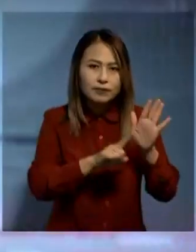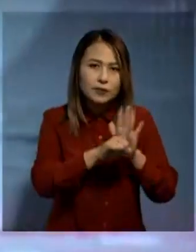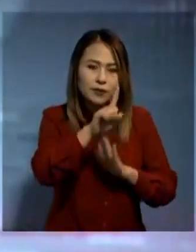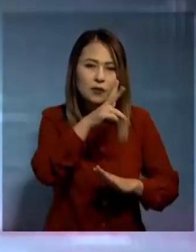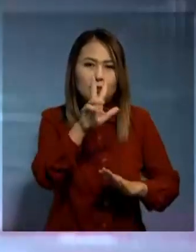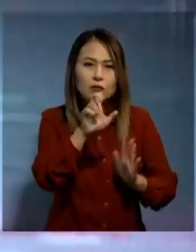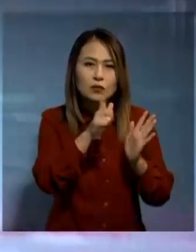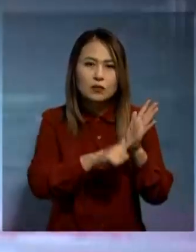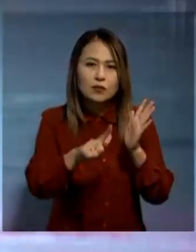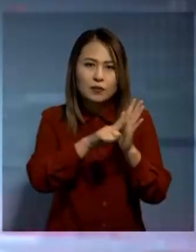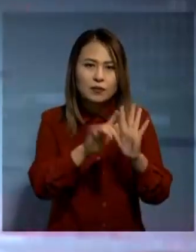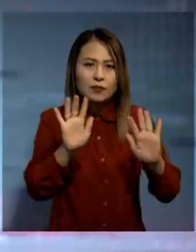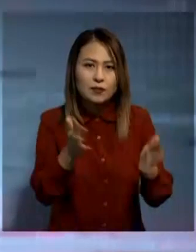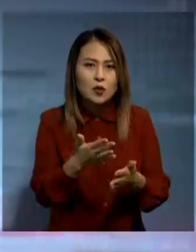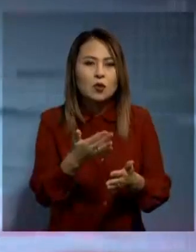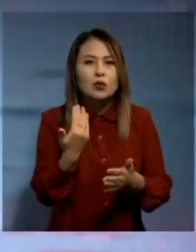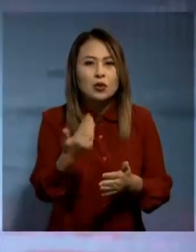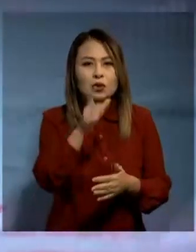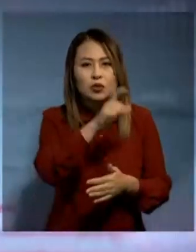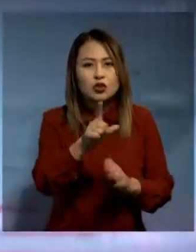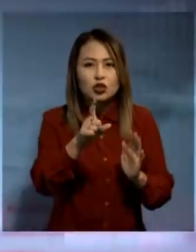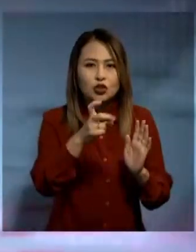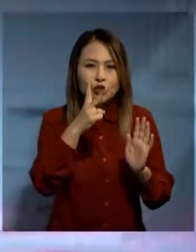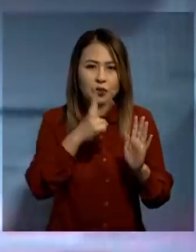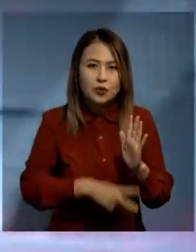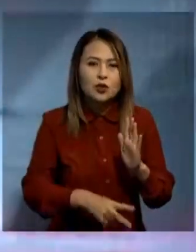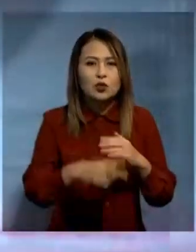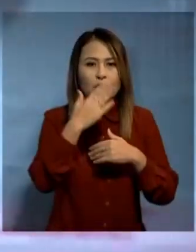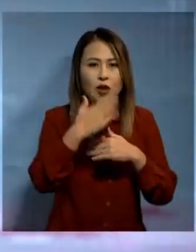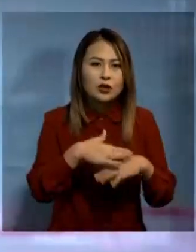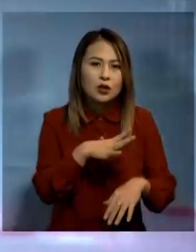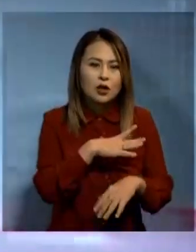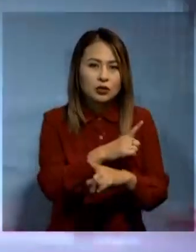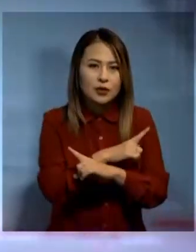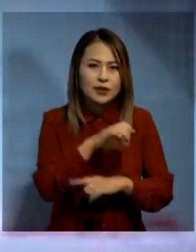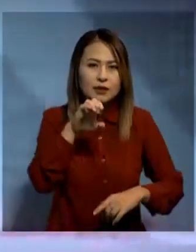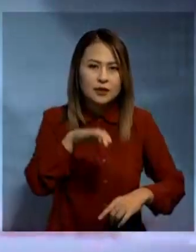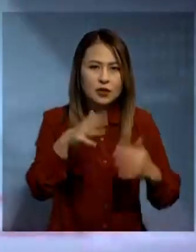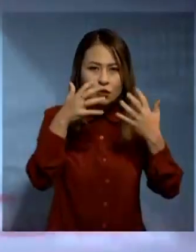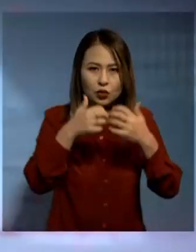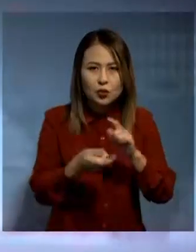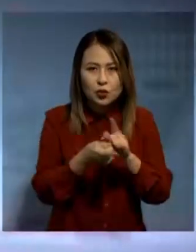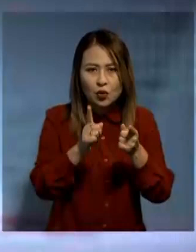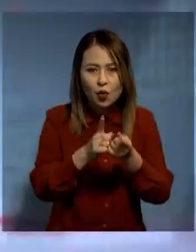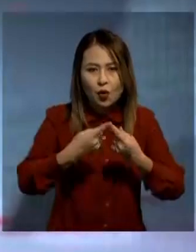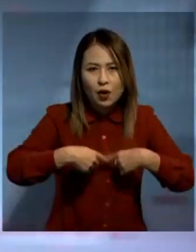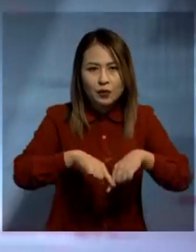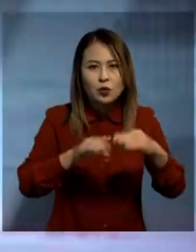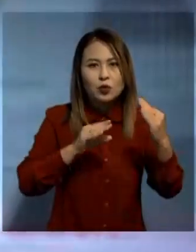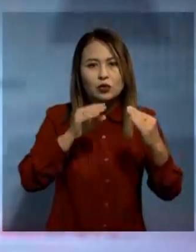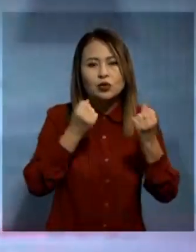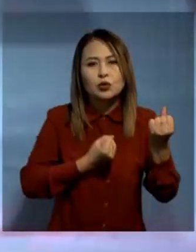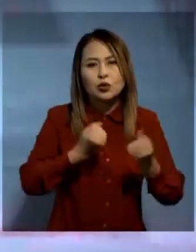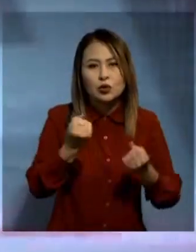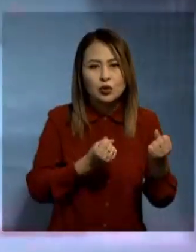бері облыста 377 апат тіркелсе, ондағы жолаушылардың 170-ке жуығы ажал құшқан. Статистиканың күрт өсуіне қоғамдық